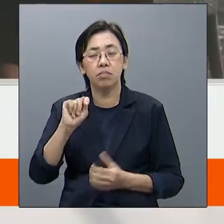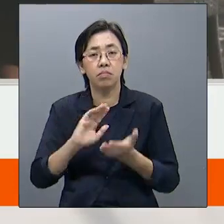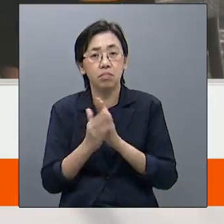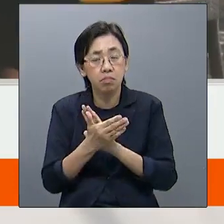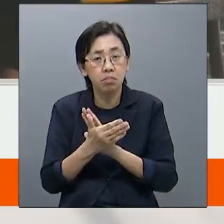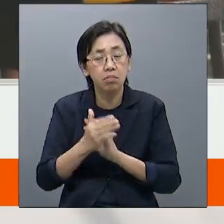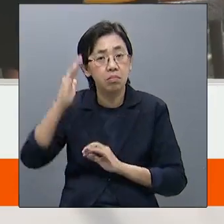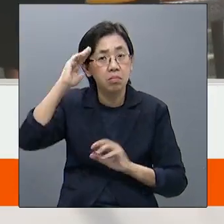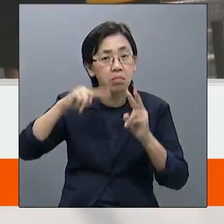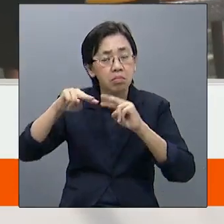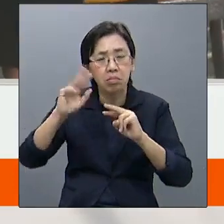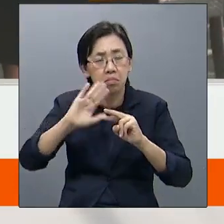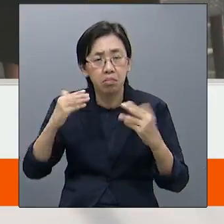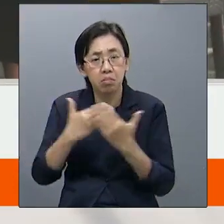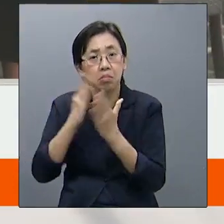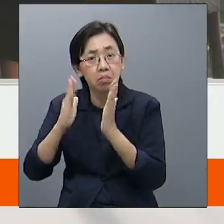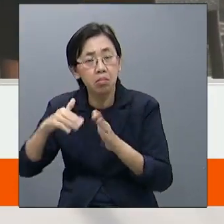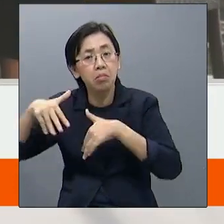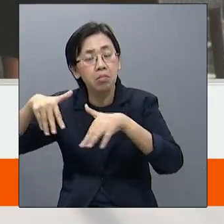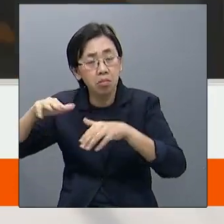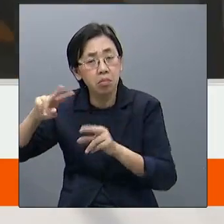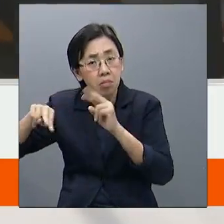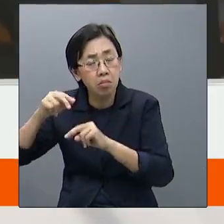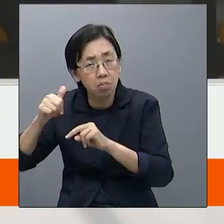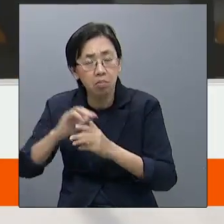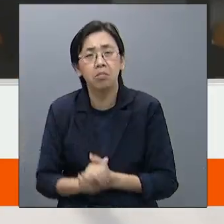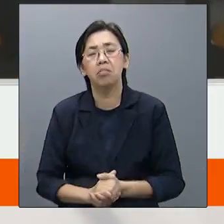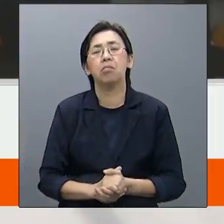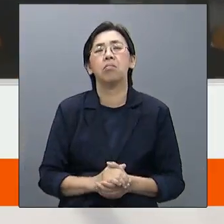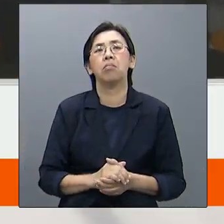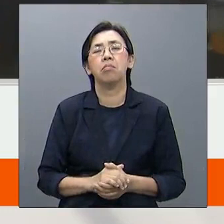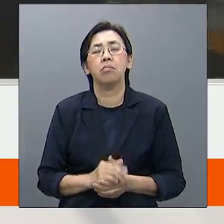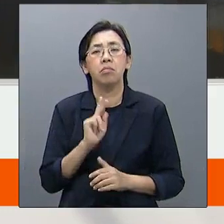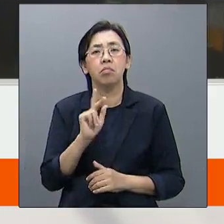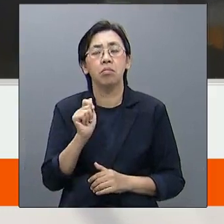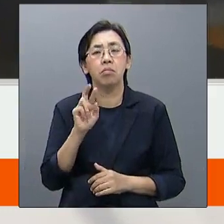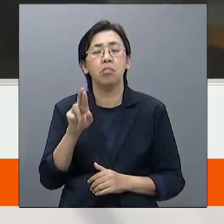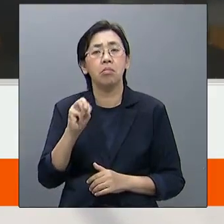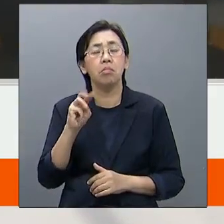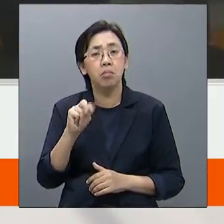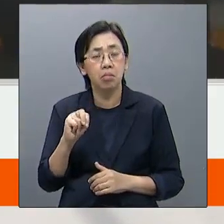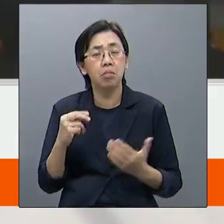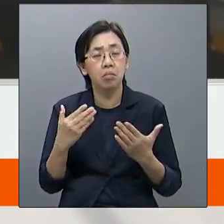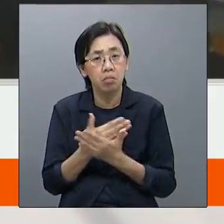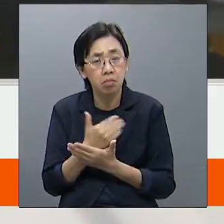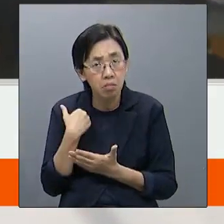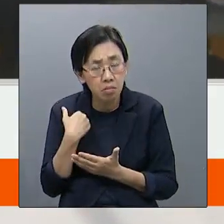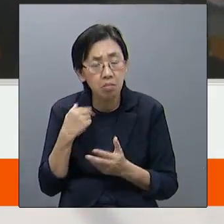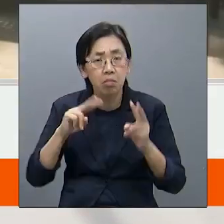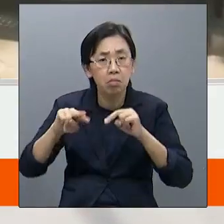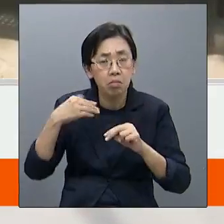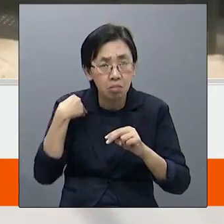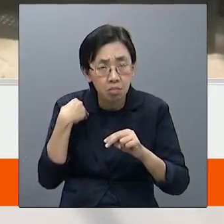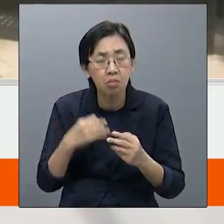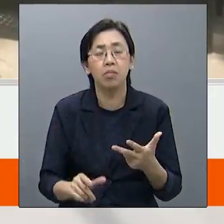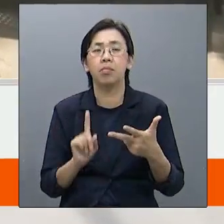ารดูแล เป็นคนละเลือน2.จะมีการปรับบทบาทของโรมนองไหม อย่ไรมีกตัสอไหม3.จะมี